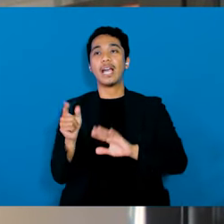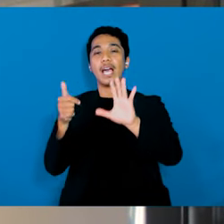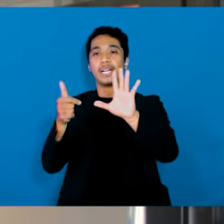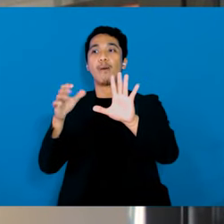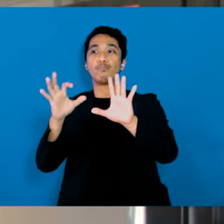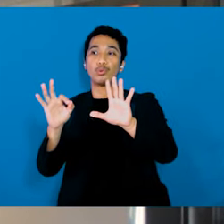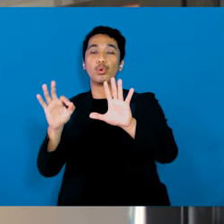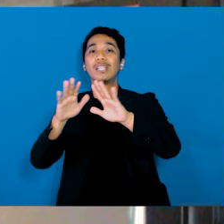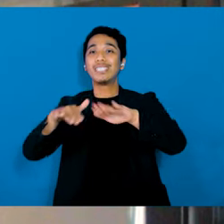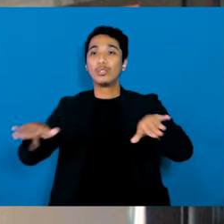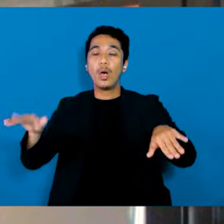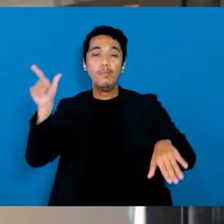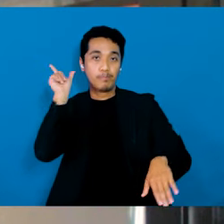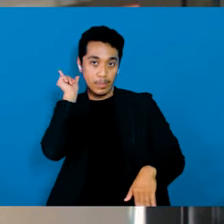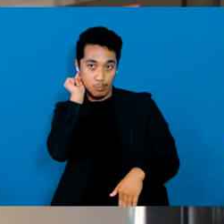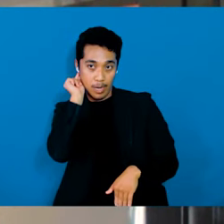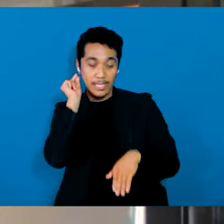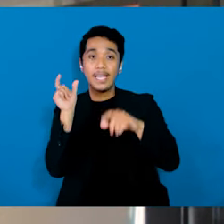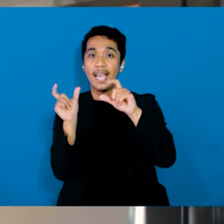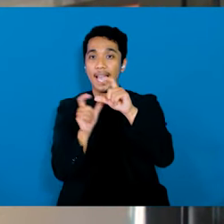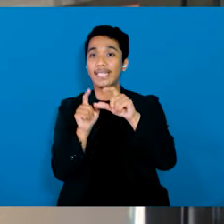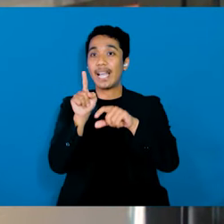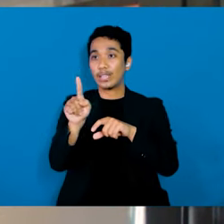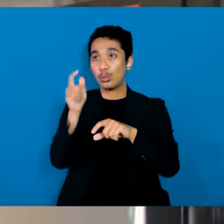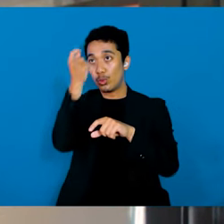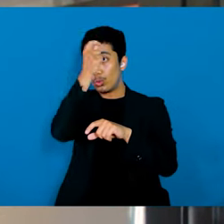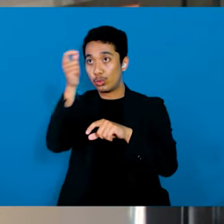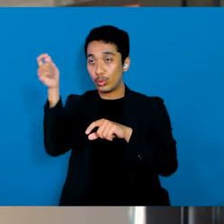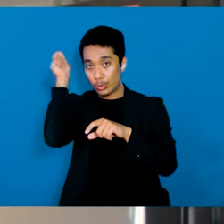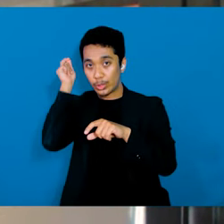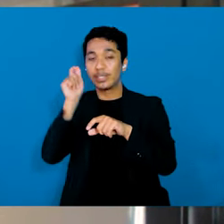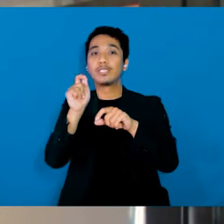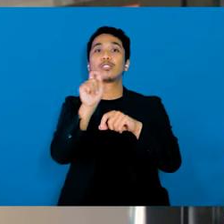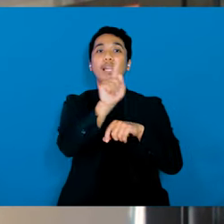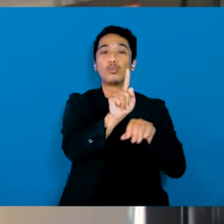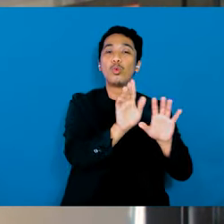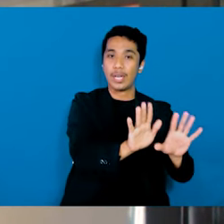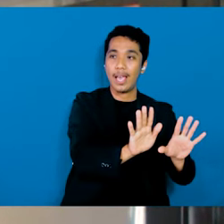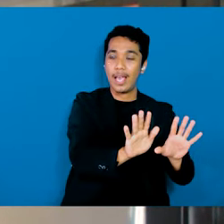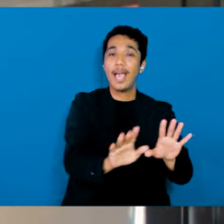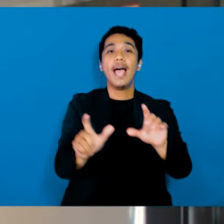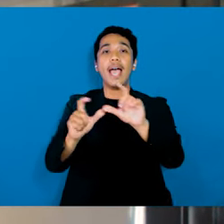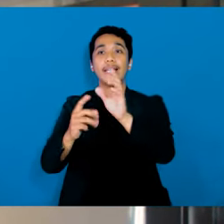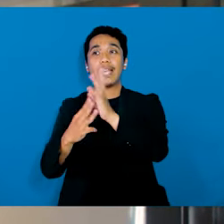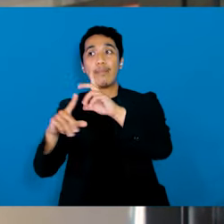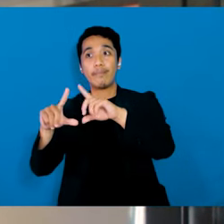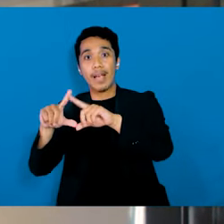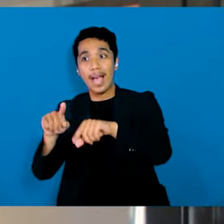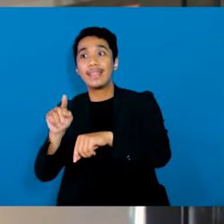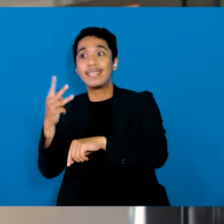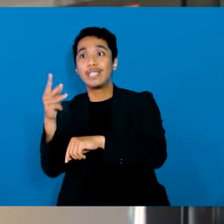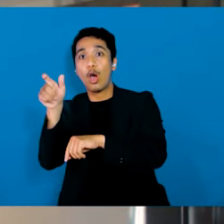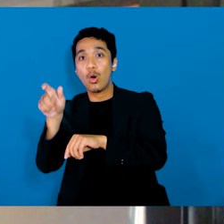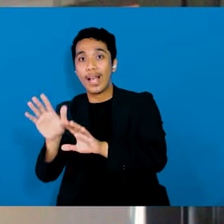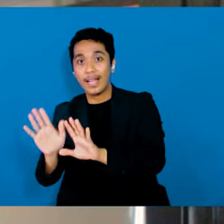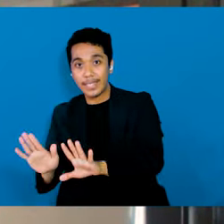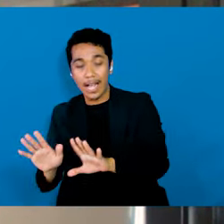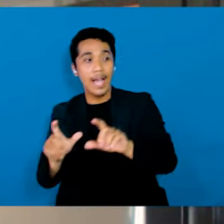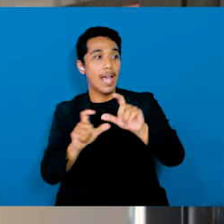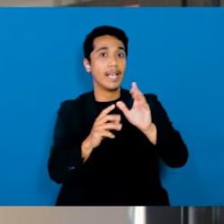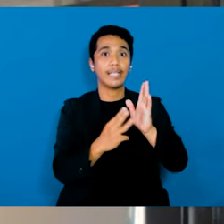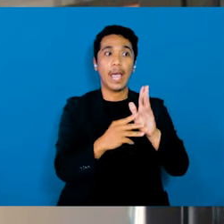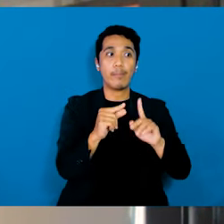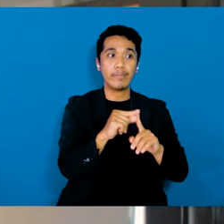siswa perempuan, itu yang sarjana cuma satu, yang SMA itu cuma 3, kemudian